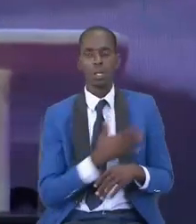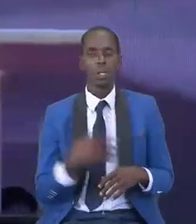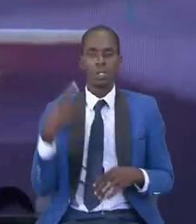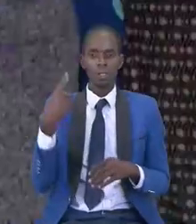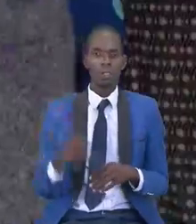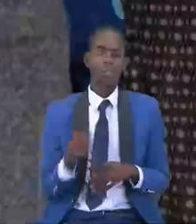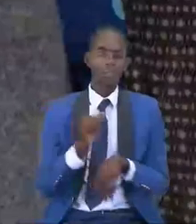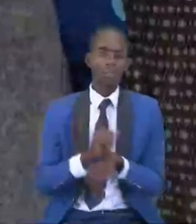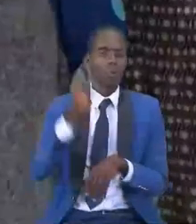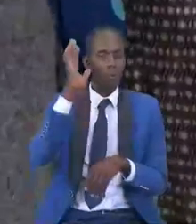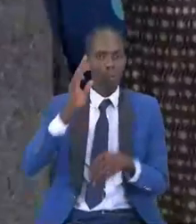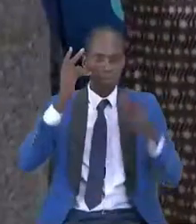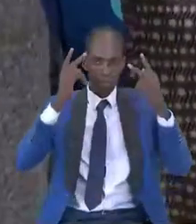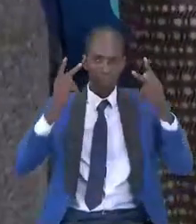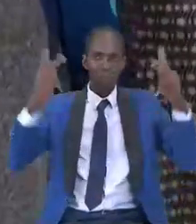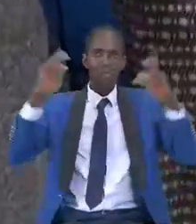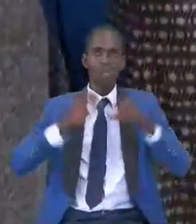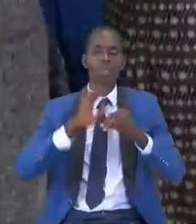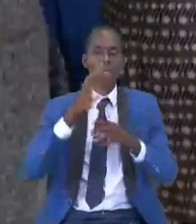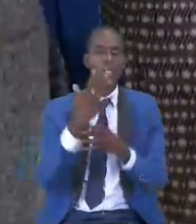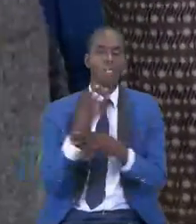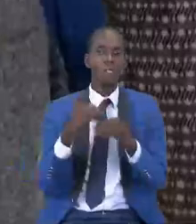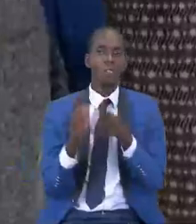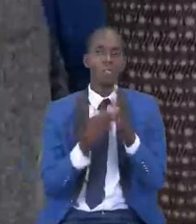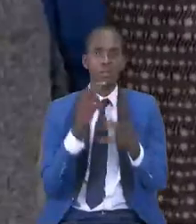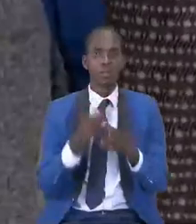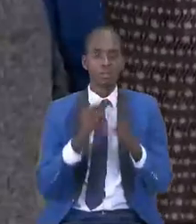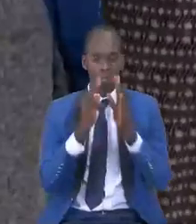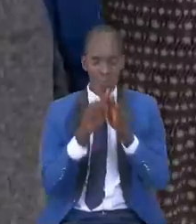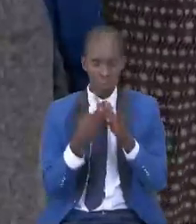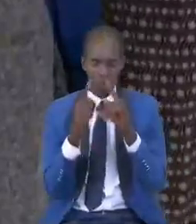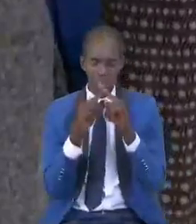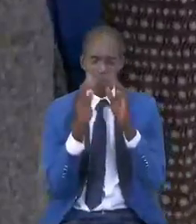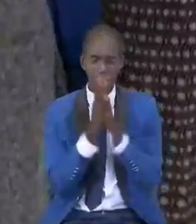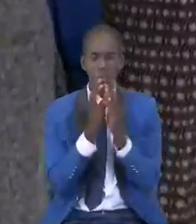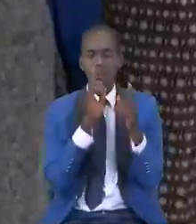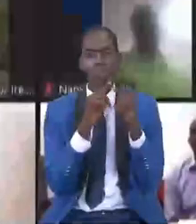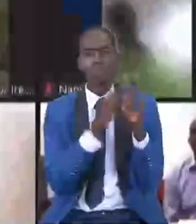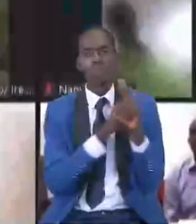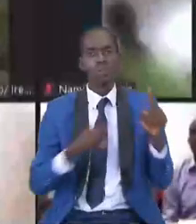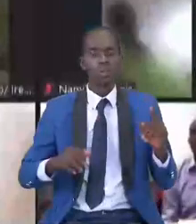au nom de Jésus. Ouvre la bouche maintenant et prie et parle à Dieu dans la prière.